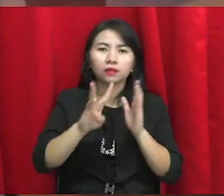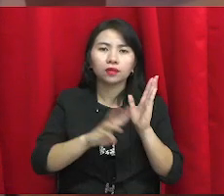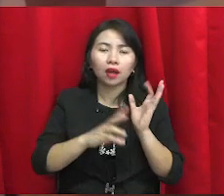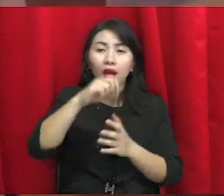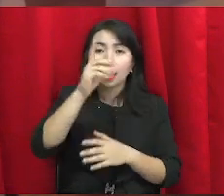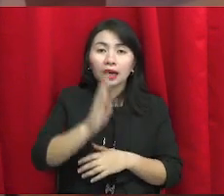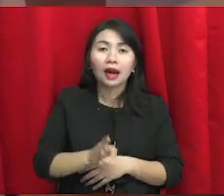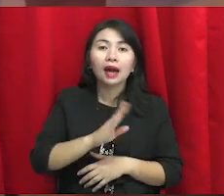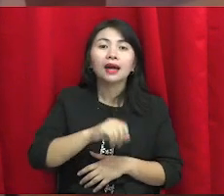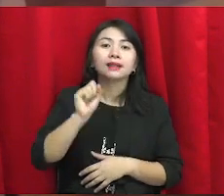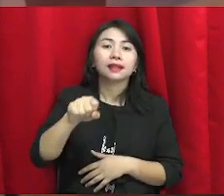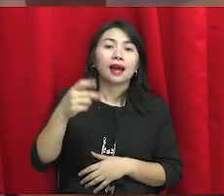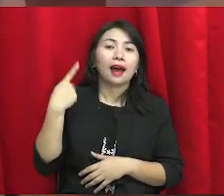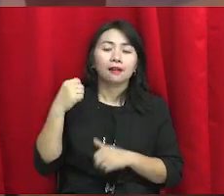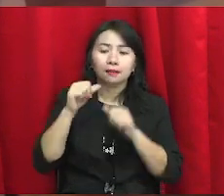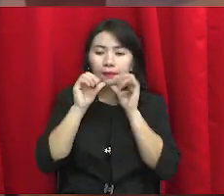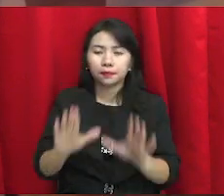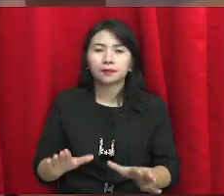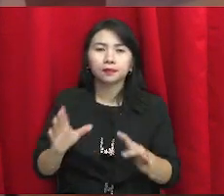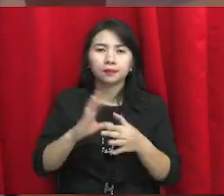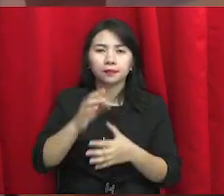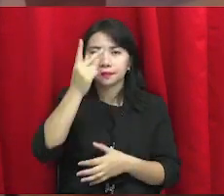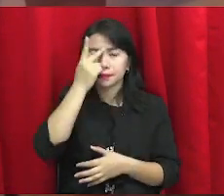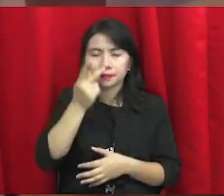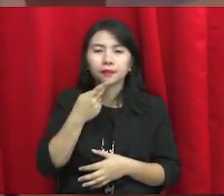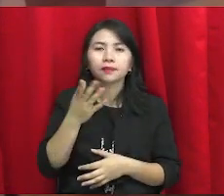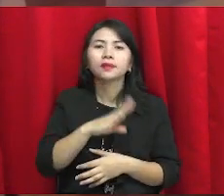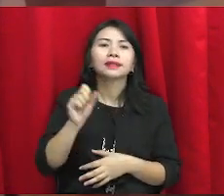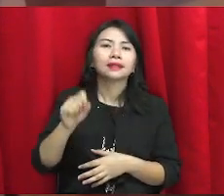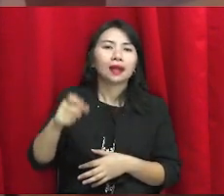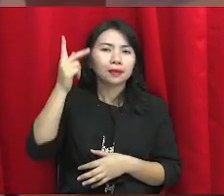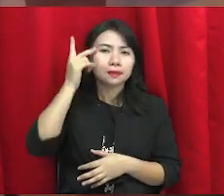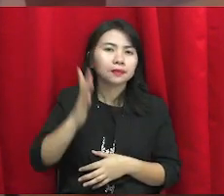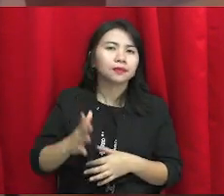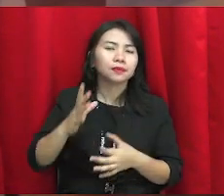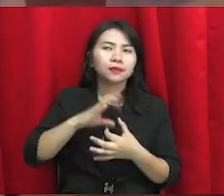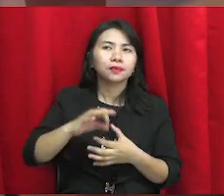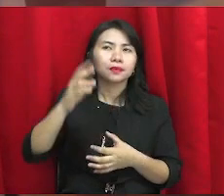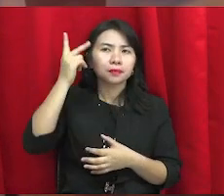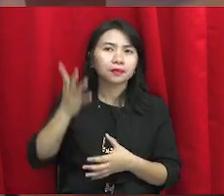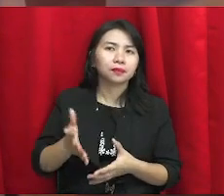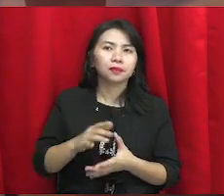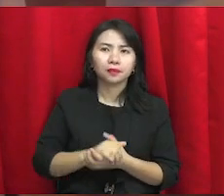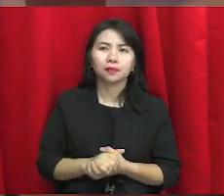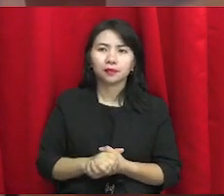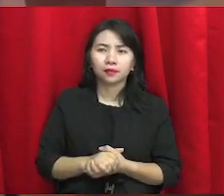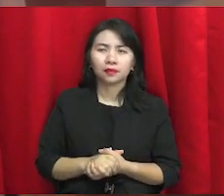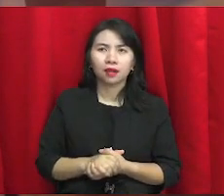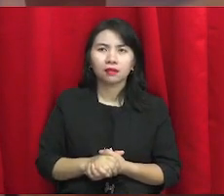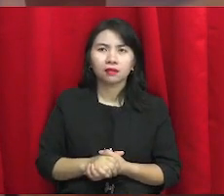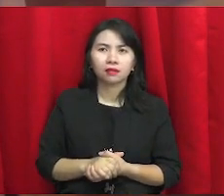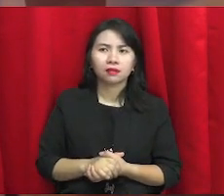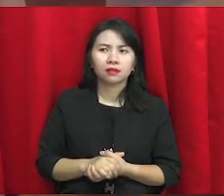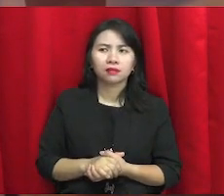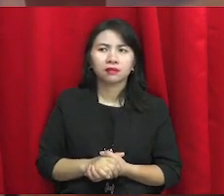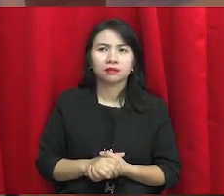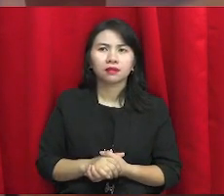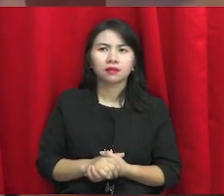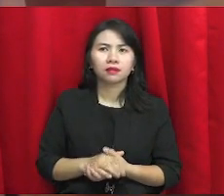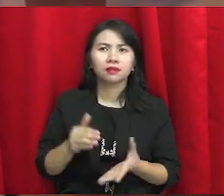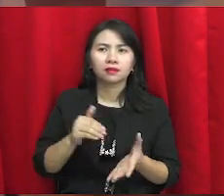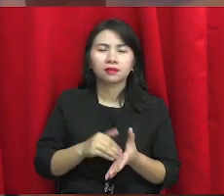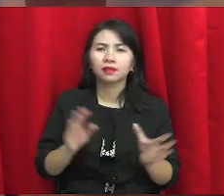blessing ng magulang at yung blessing din ng pastor. Kasi sabi ko nga, sunod ko nga rito yung